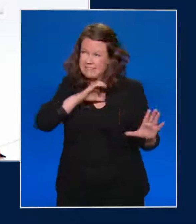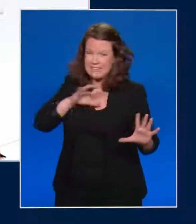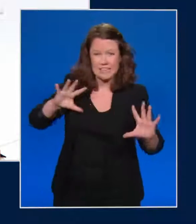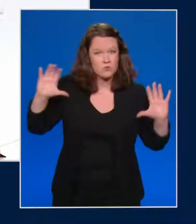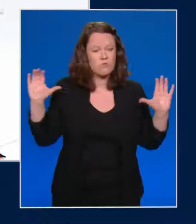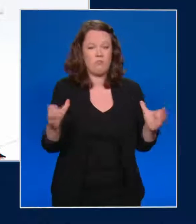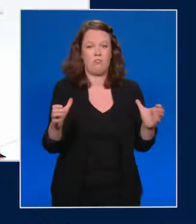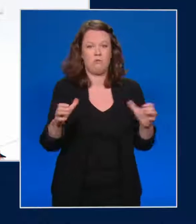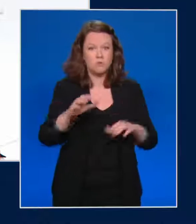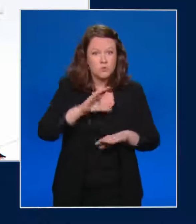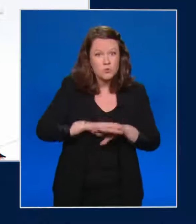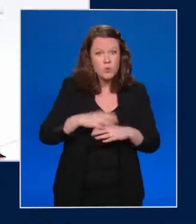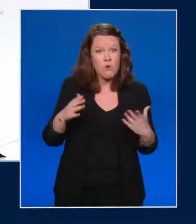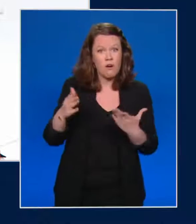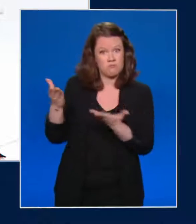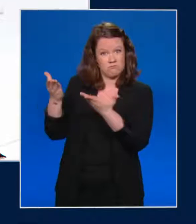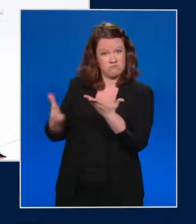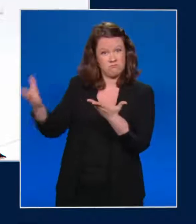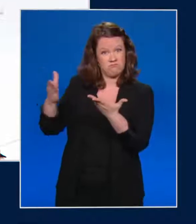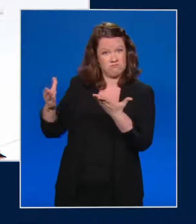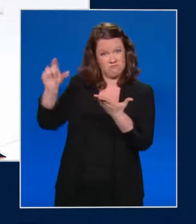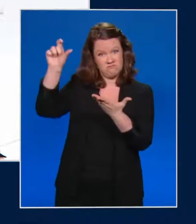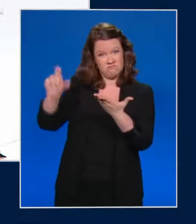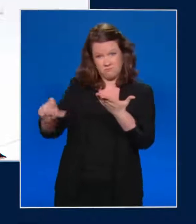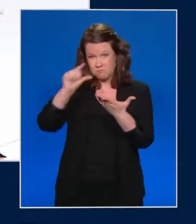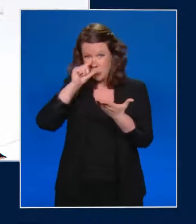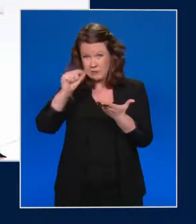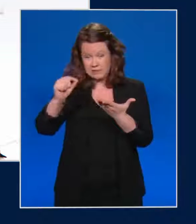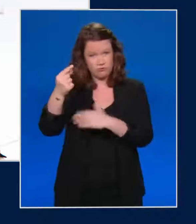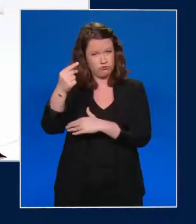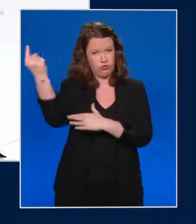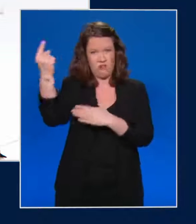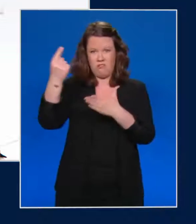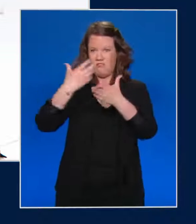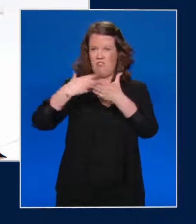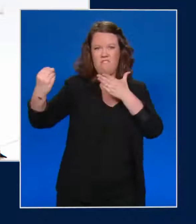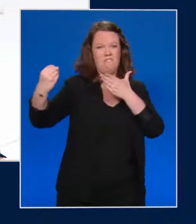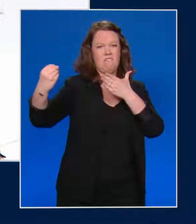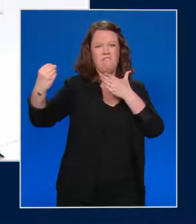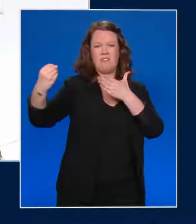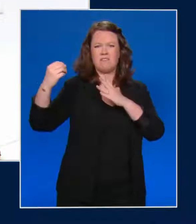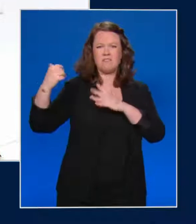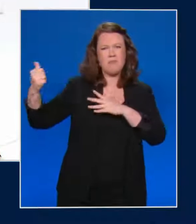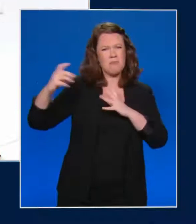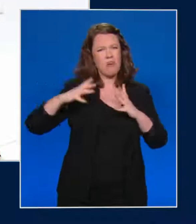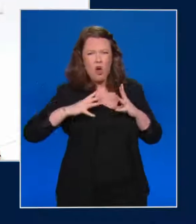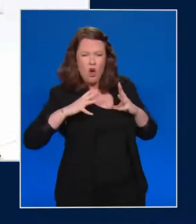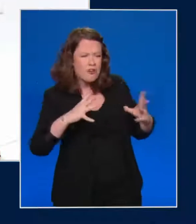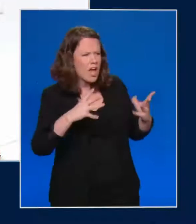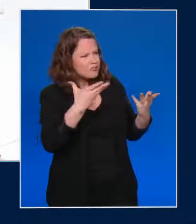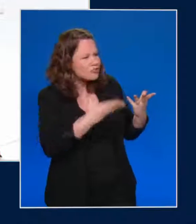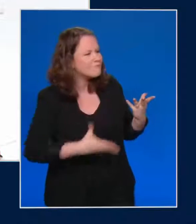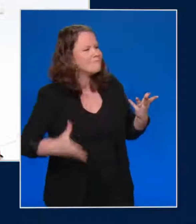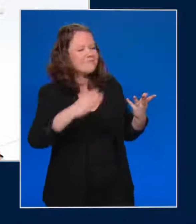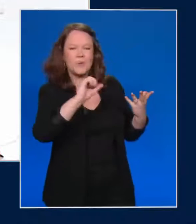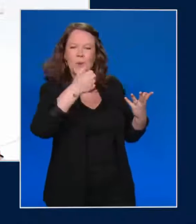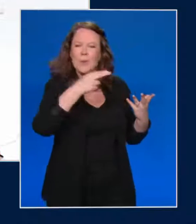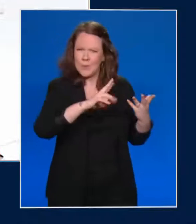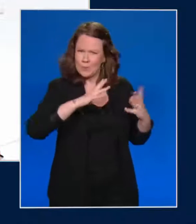bien seul et de manière délibérée que renie en un à un les engagements pris devant la communauté des nations